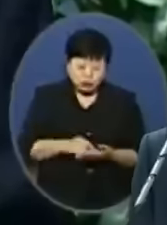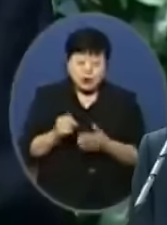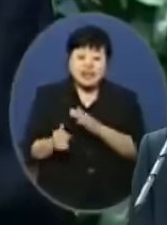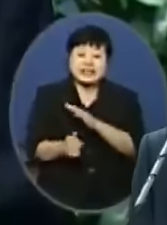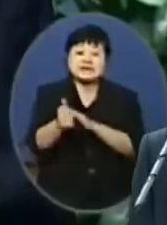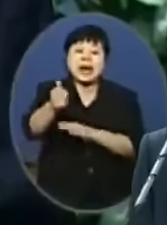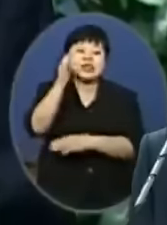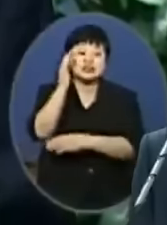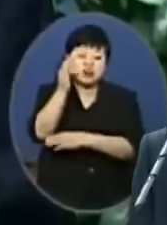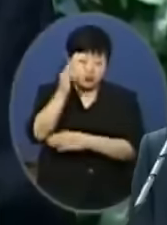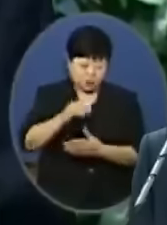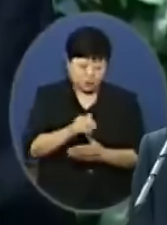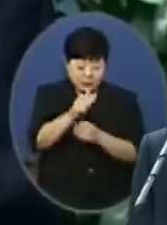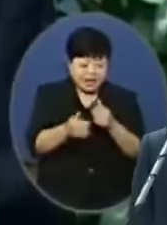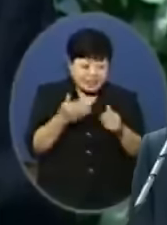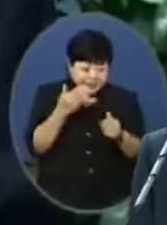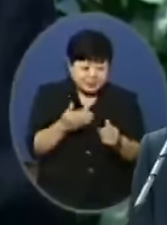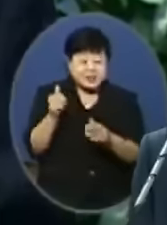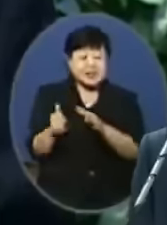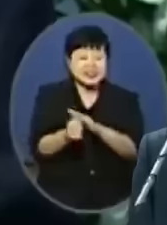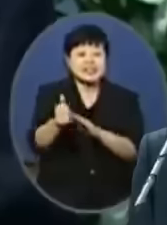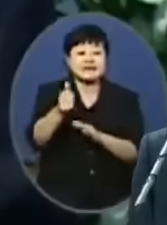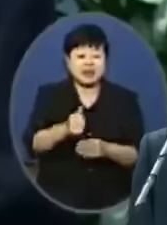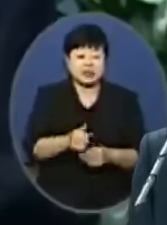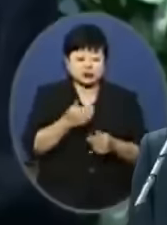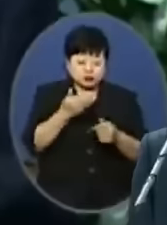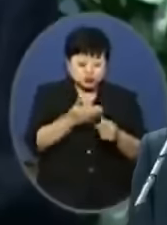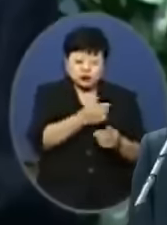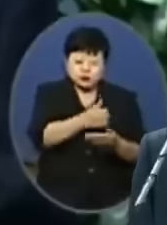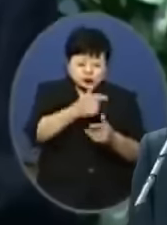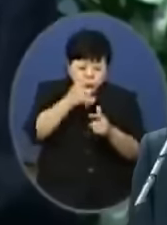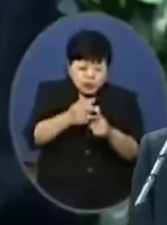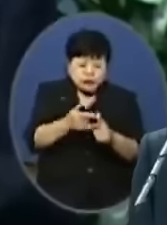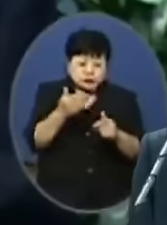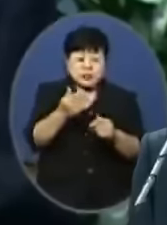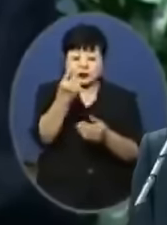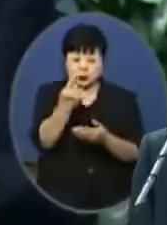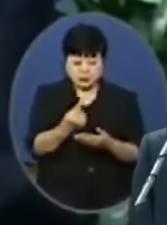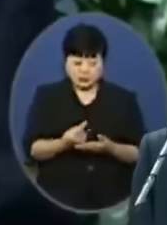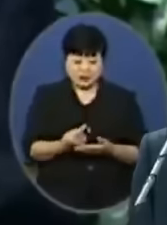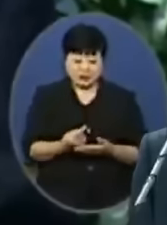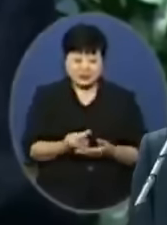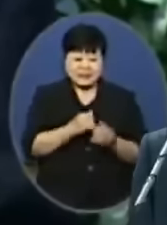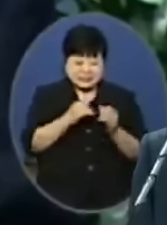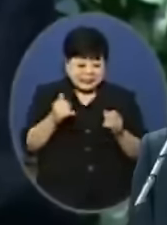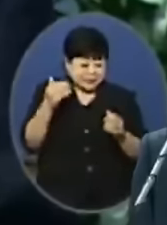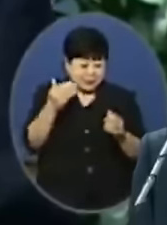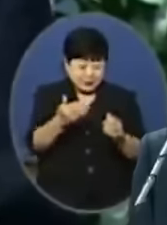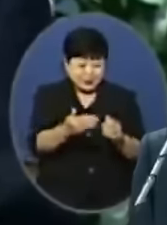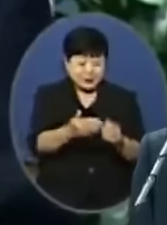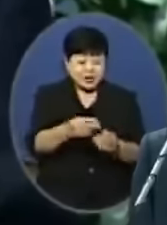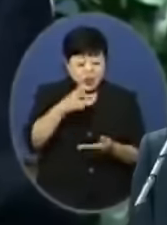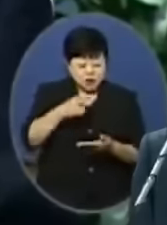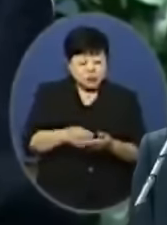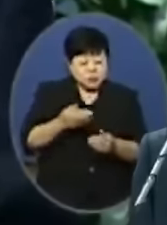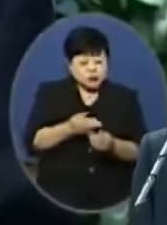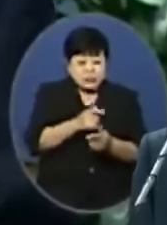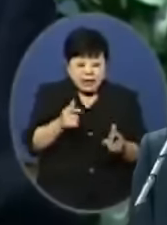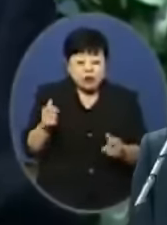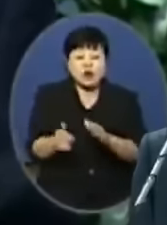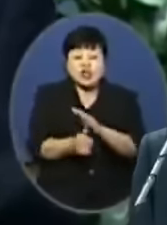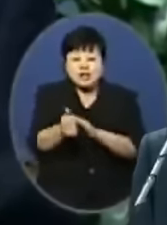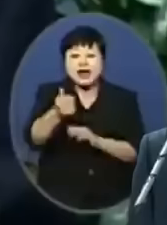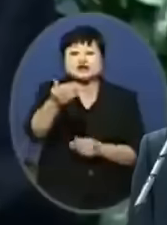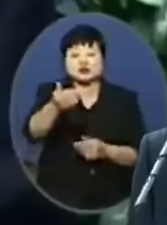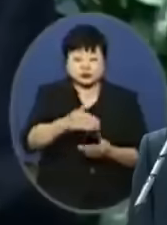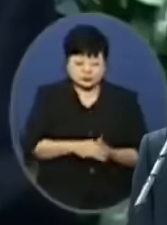드려라. 우리 하나님은 희망을 주는 하나님입니다. 예수 그리스도께서는 오셔서 사람들에게 율법을 주시지 않고